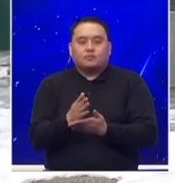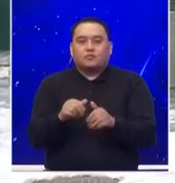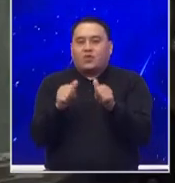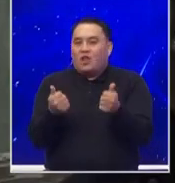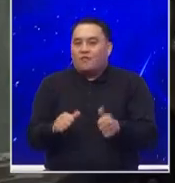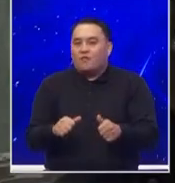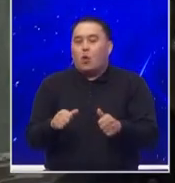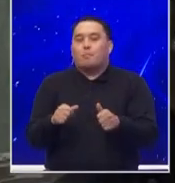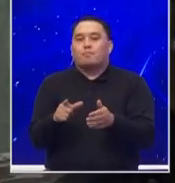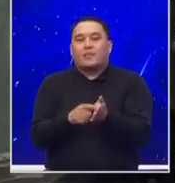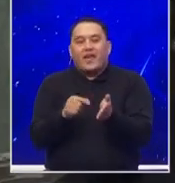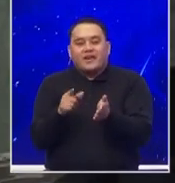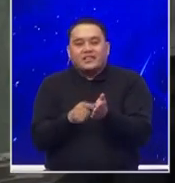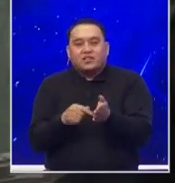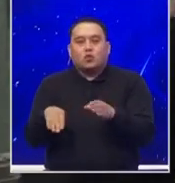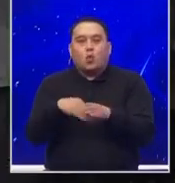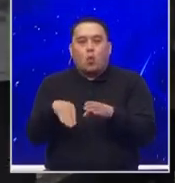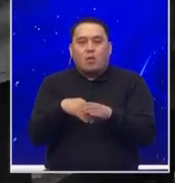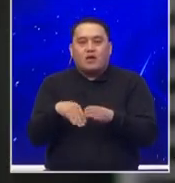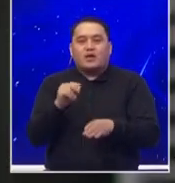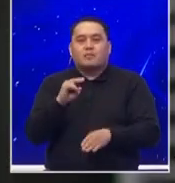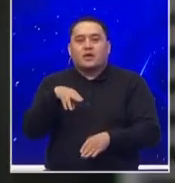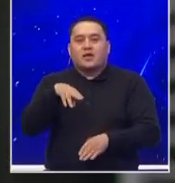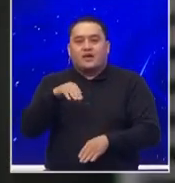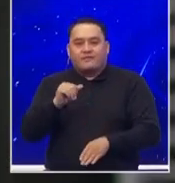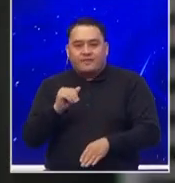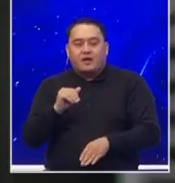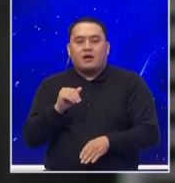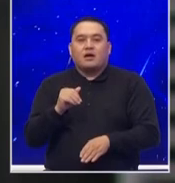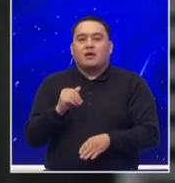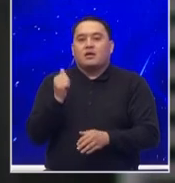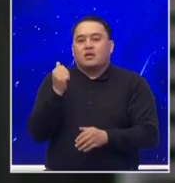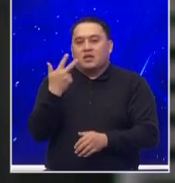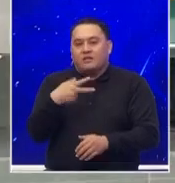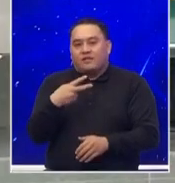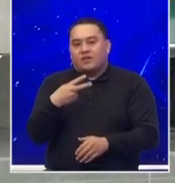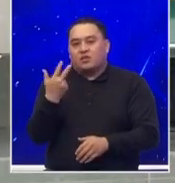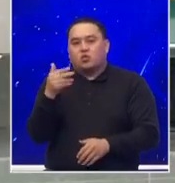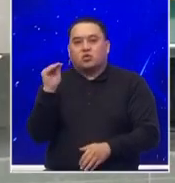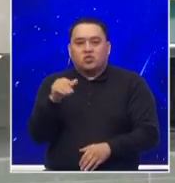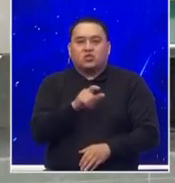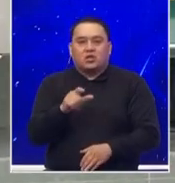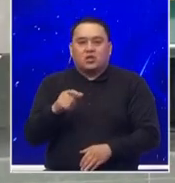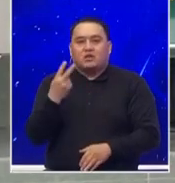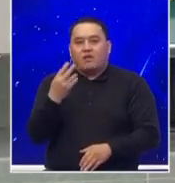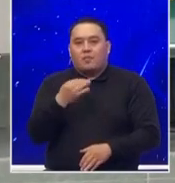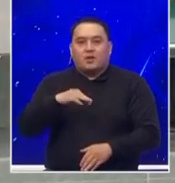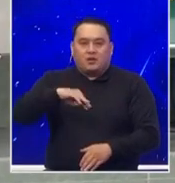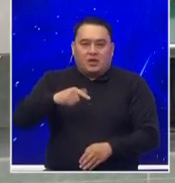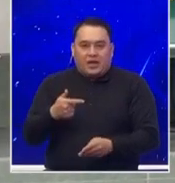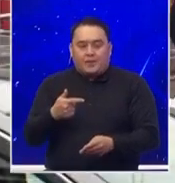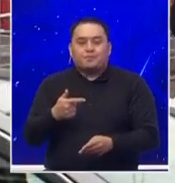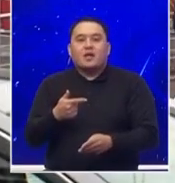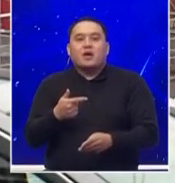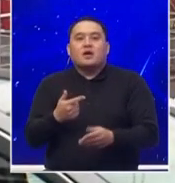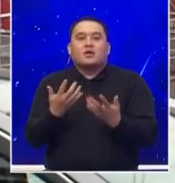оформившие пенсионный аннуитет и имеющие накопления в ЕНПФ. Там в среднем на каждого из 23 тысяч человек приходится по 2,5 миллиона тенге.